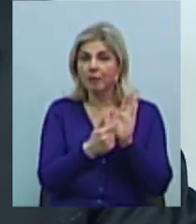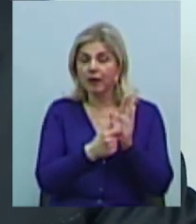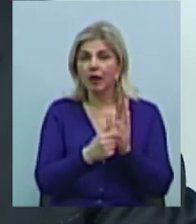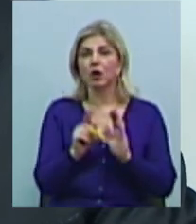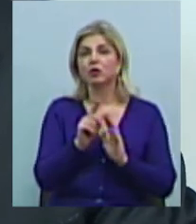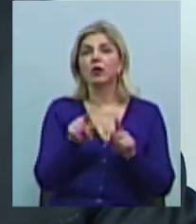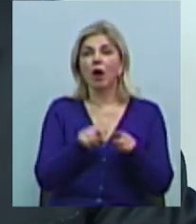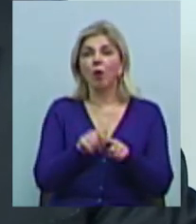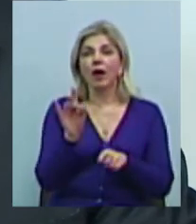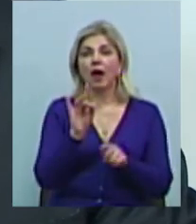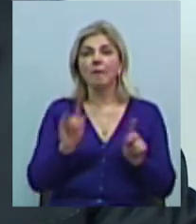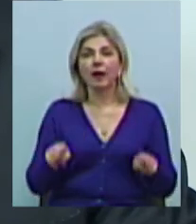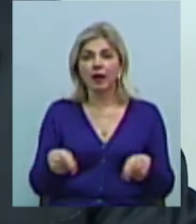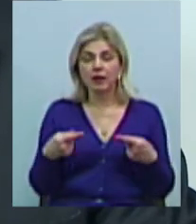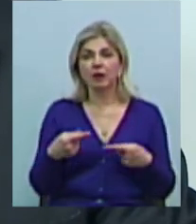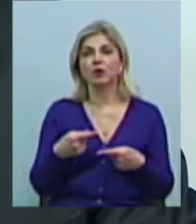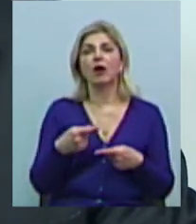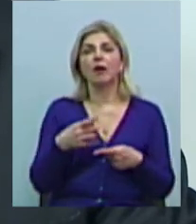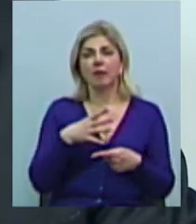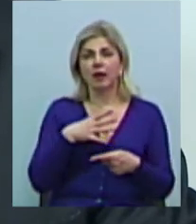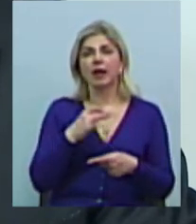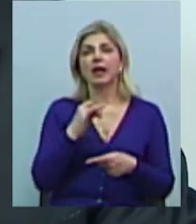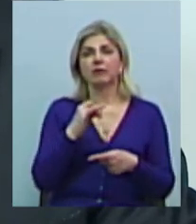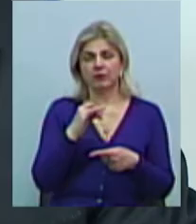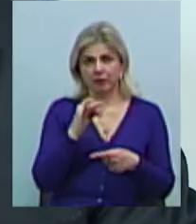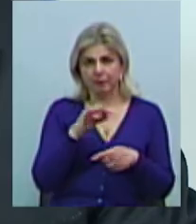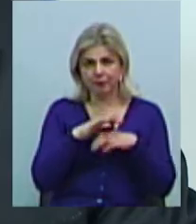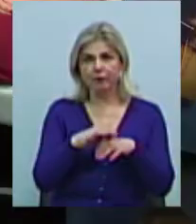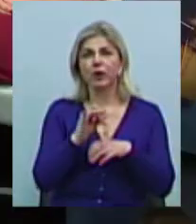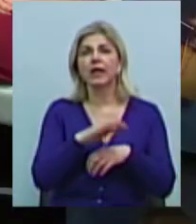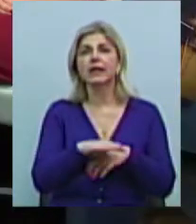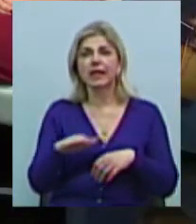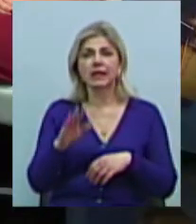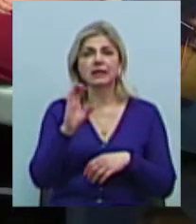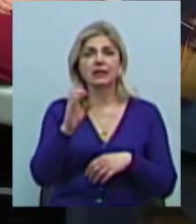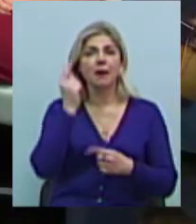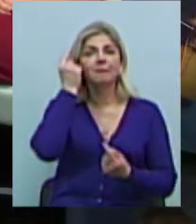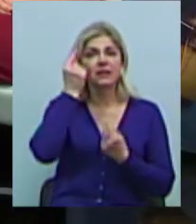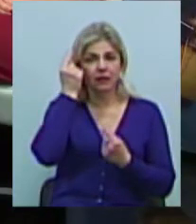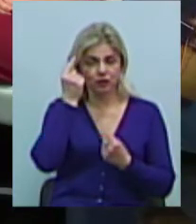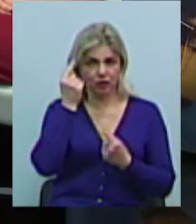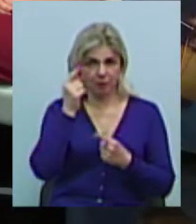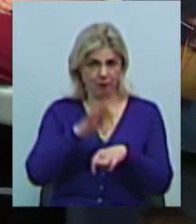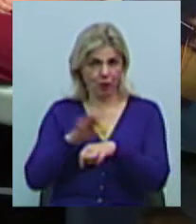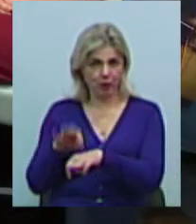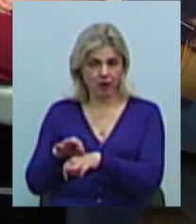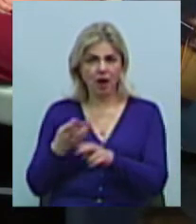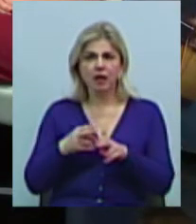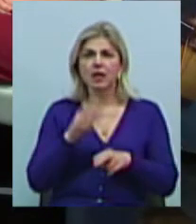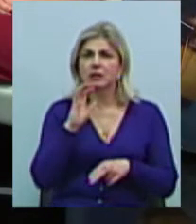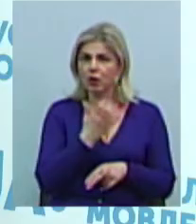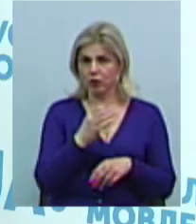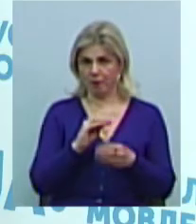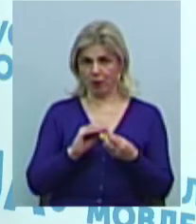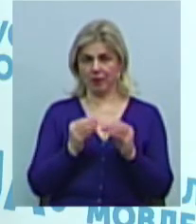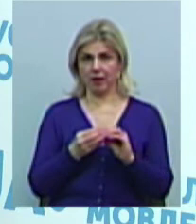таку реабілітацію проходили і діти з психічними розладами. Це досить серйозна така проблема